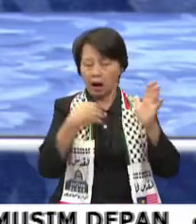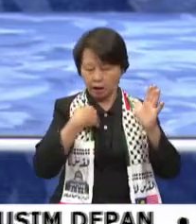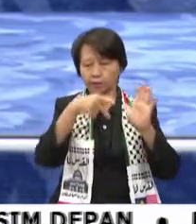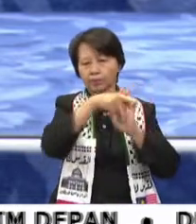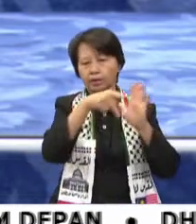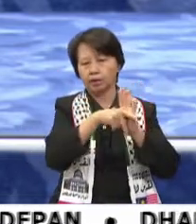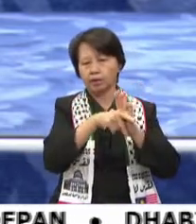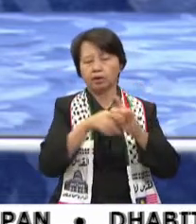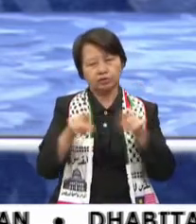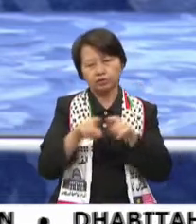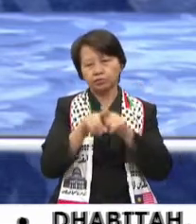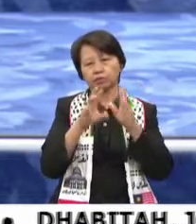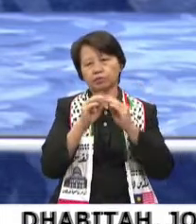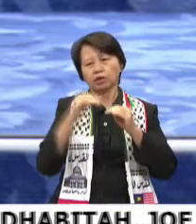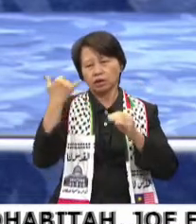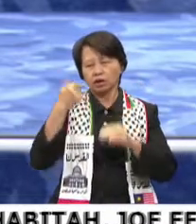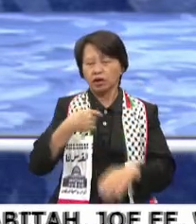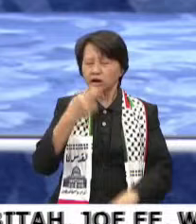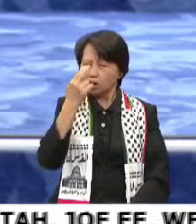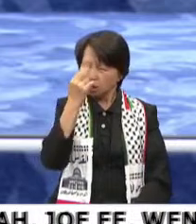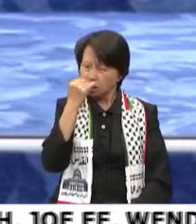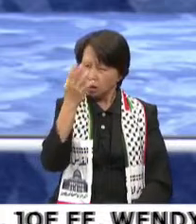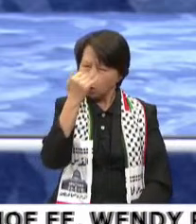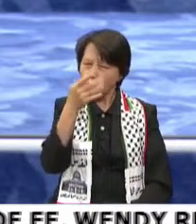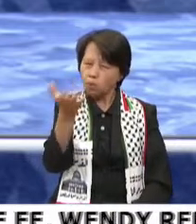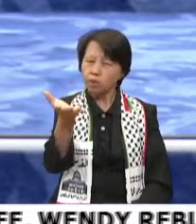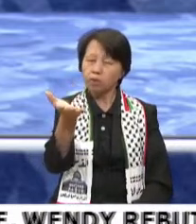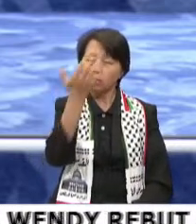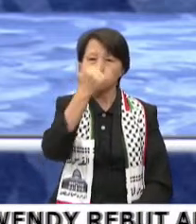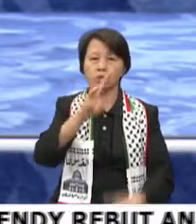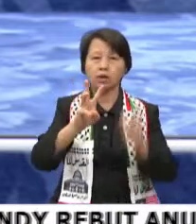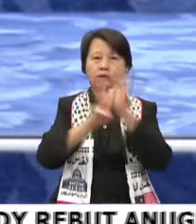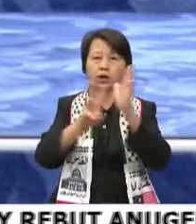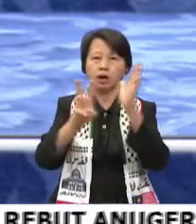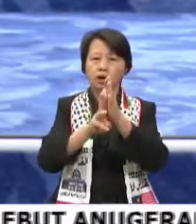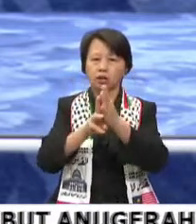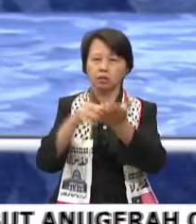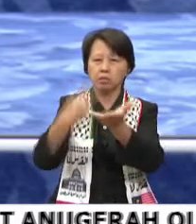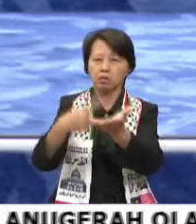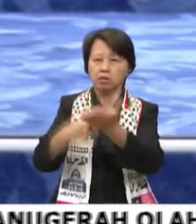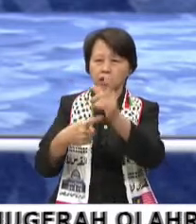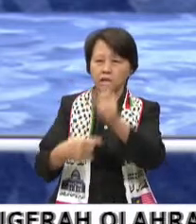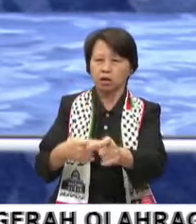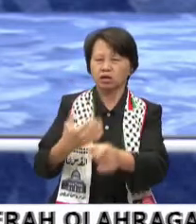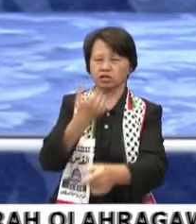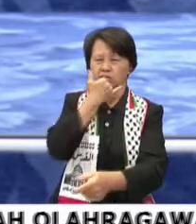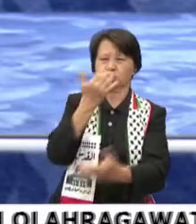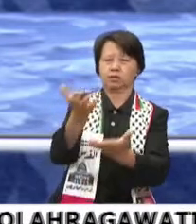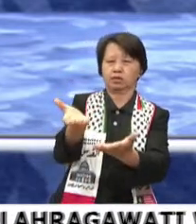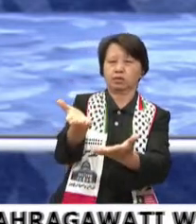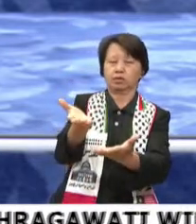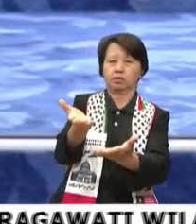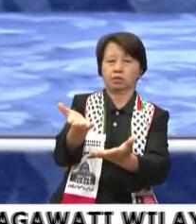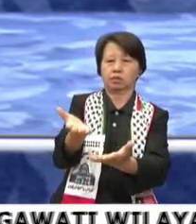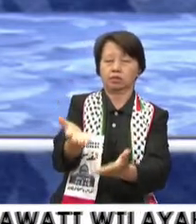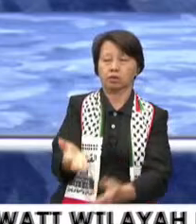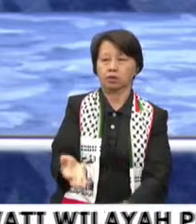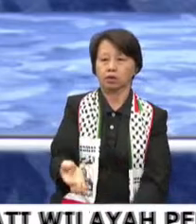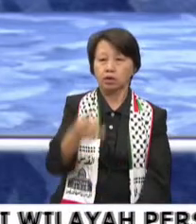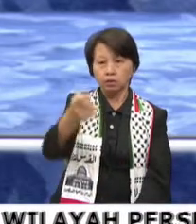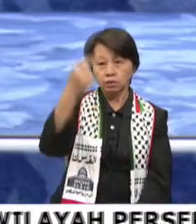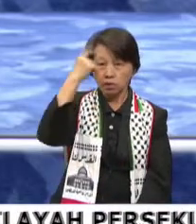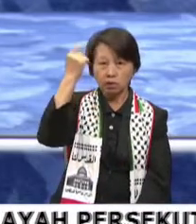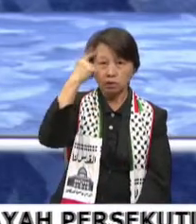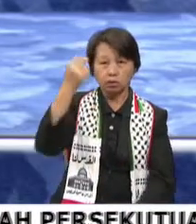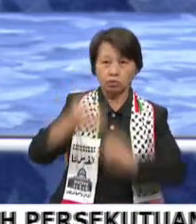mesyuarat yang lalu saya kadang aneh wakil yang wakil yang berunding tu ada di belah sana dia